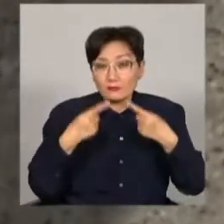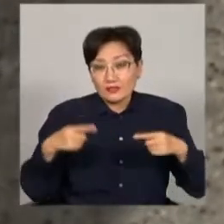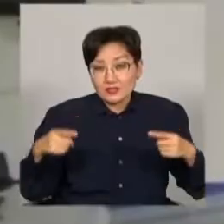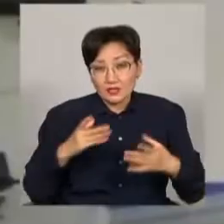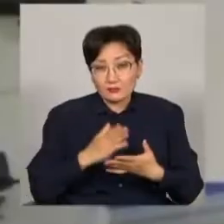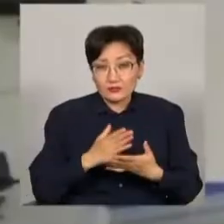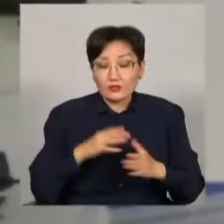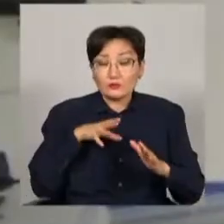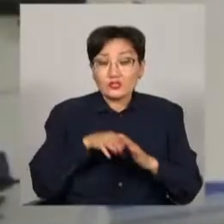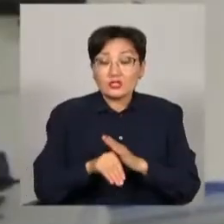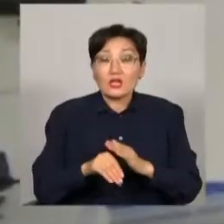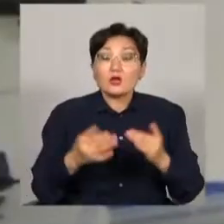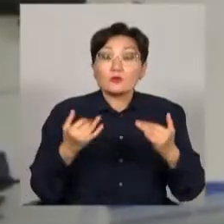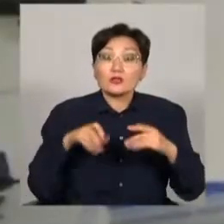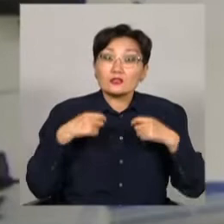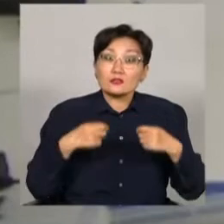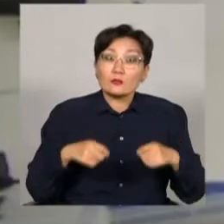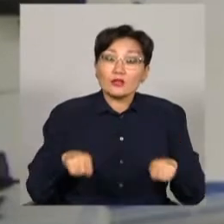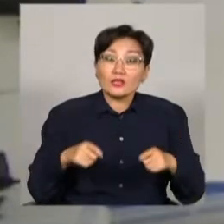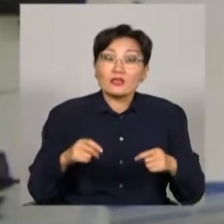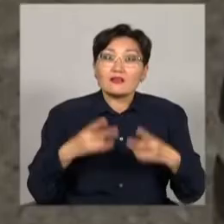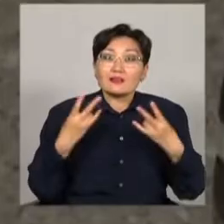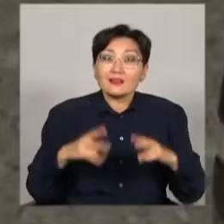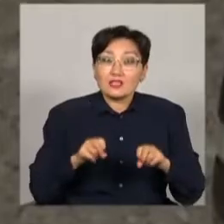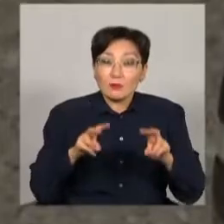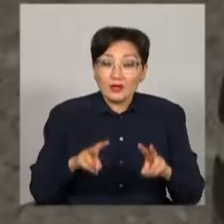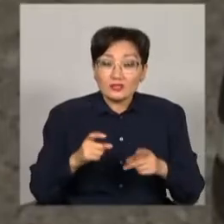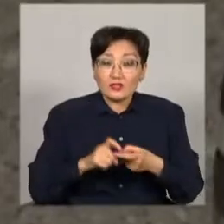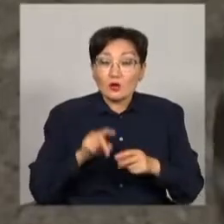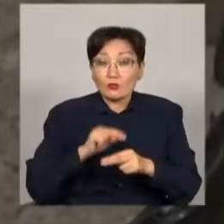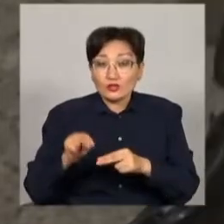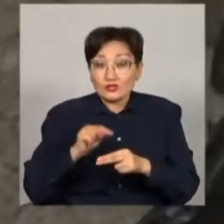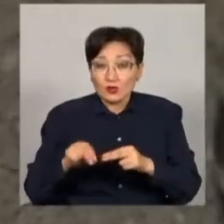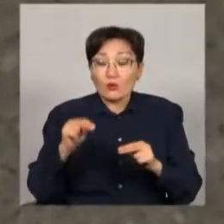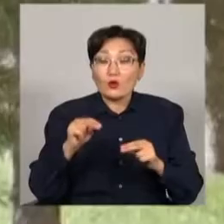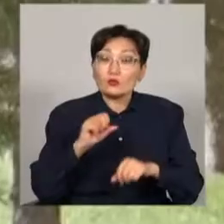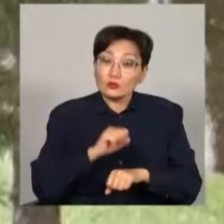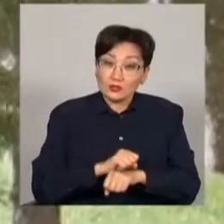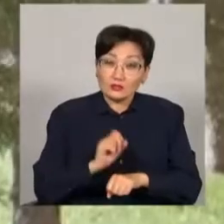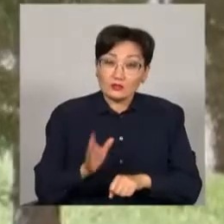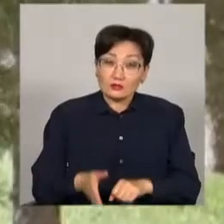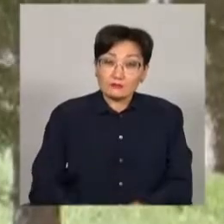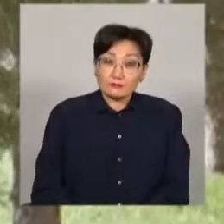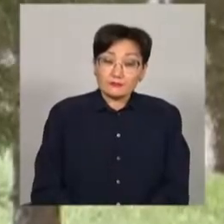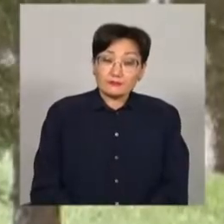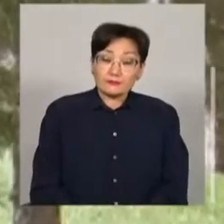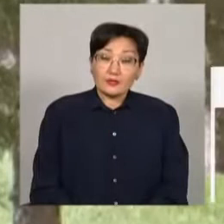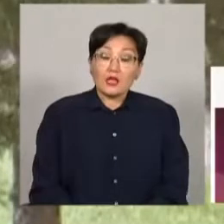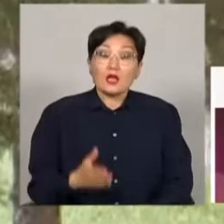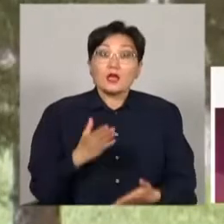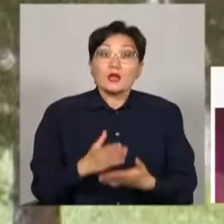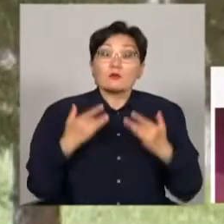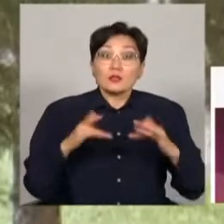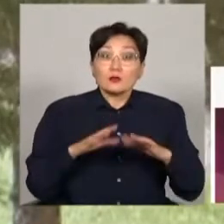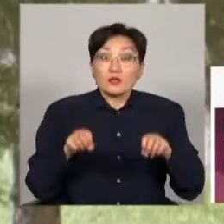бар. Сонымен қатар енді нарыққа қажетсіз болып қалған мамандықтар бойынша оқыту тоқтатылады. Существует процедура. Талап